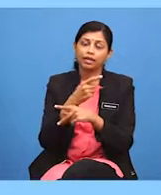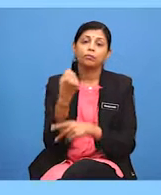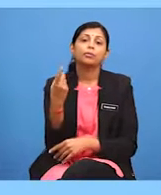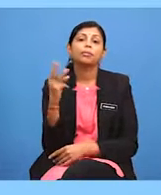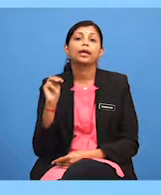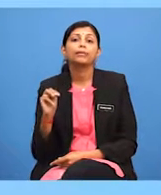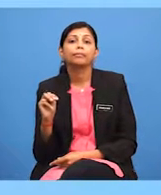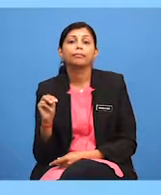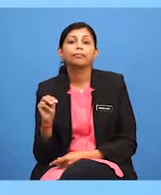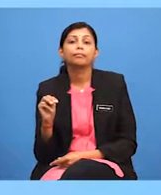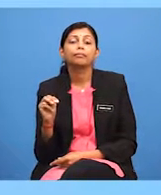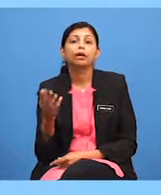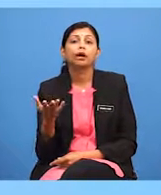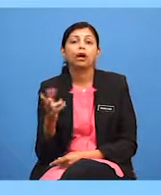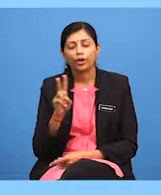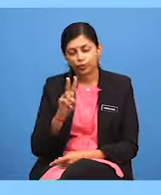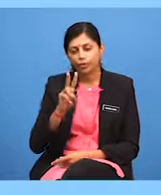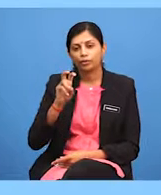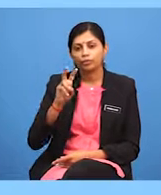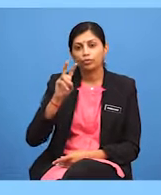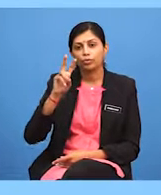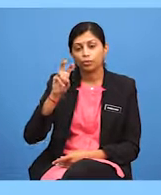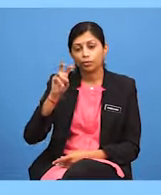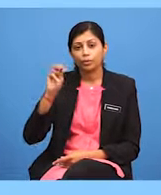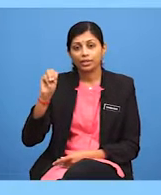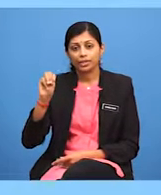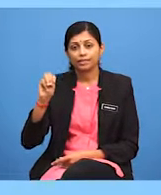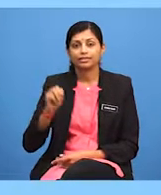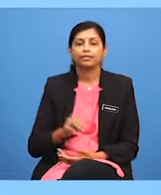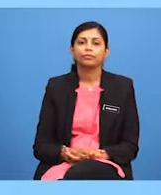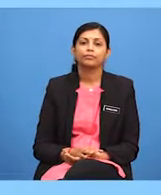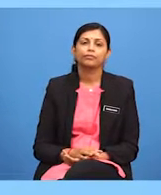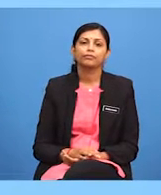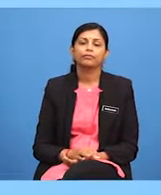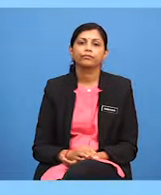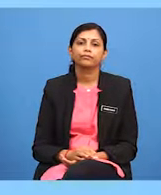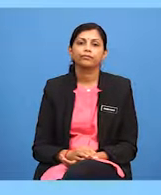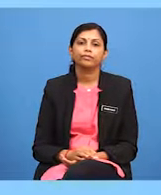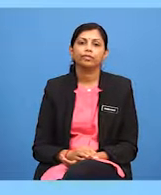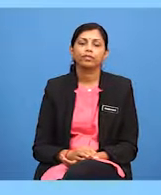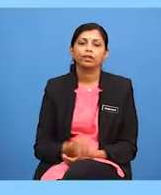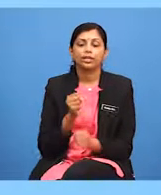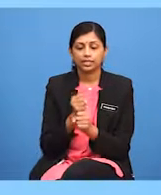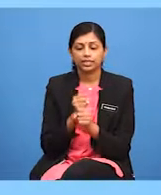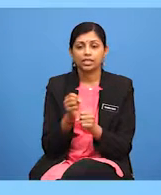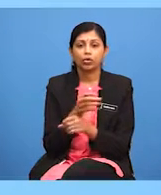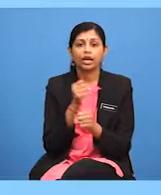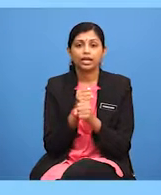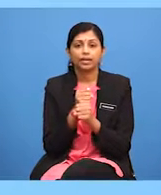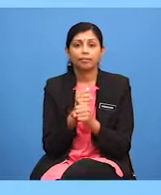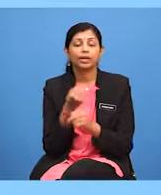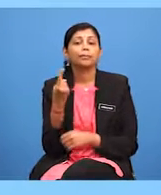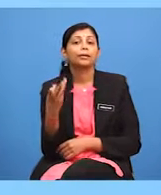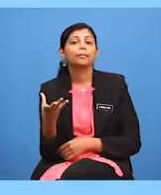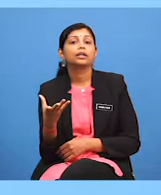sasaran iaitu setinggi 20 meter. Oleh itu, kerja yang